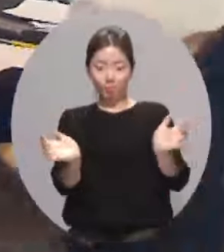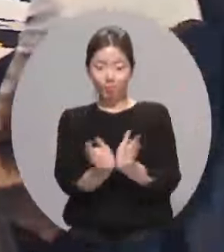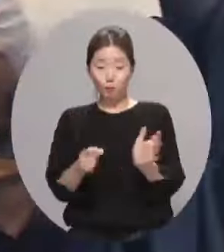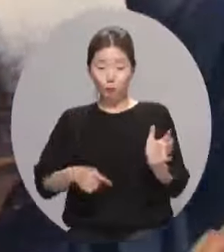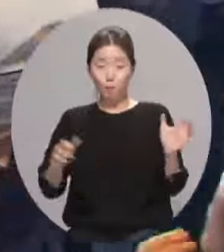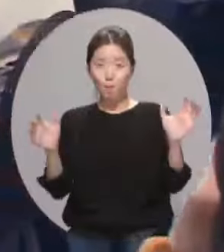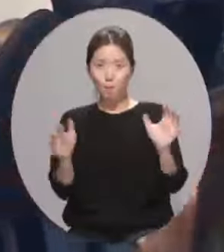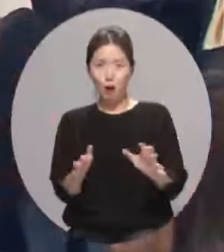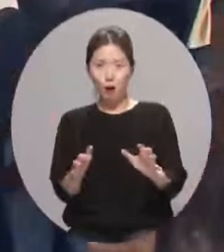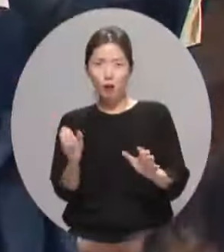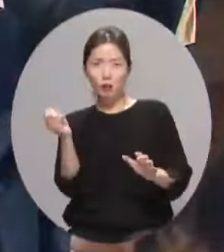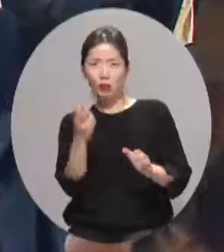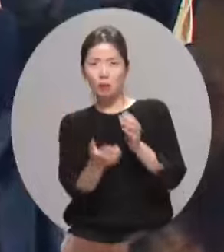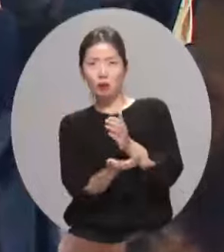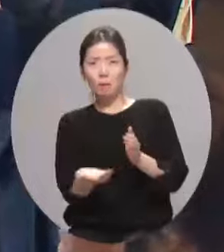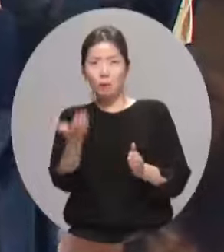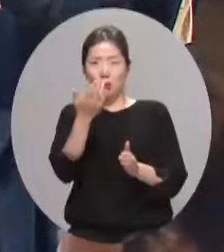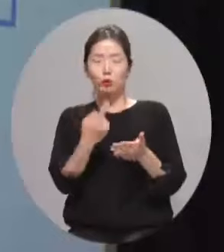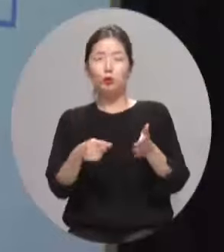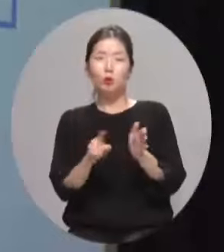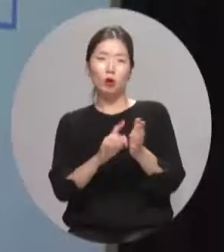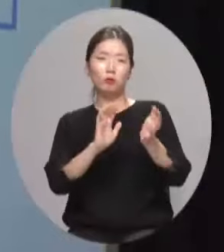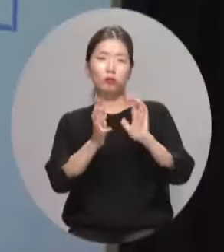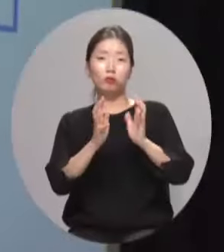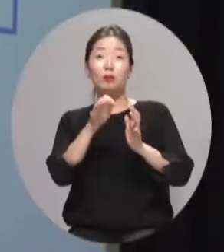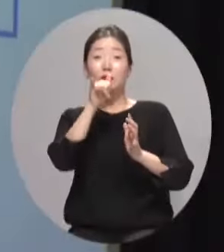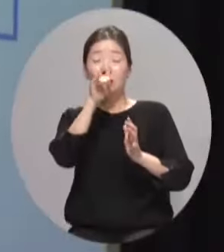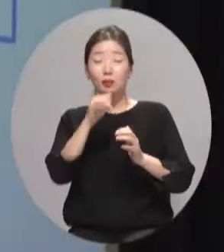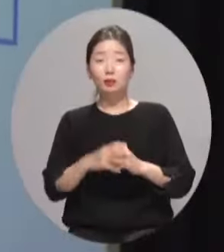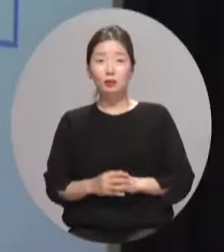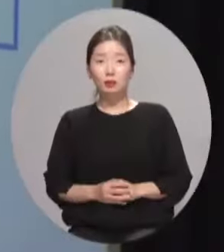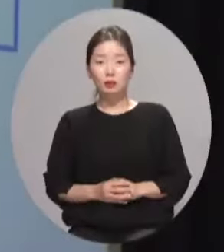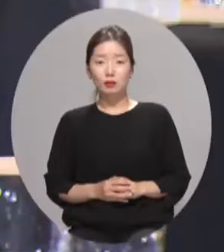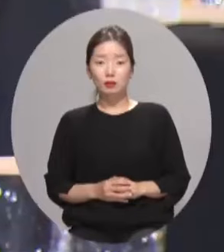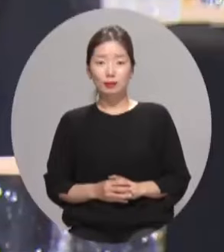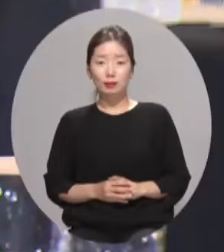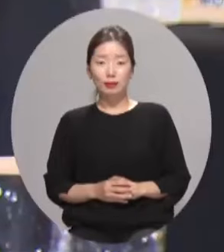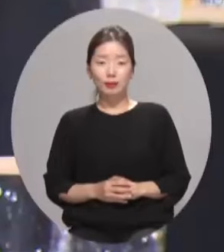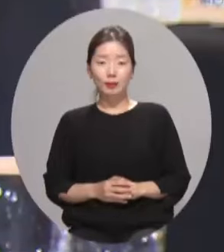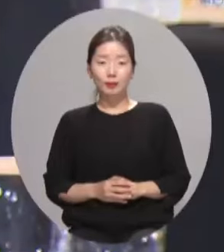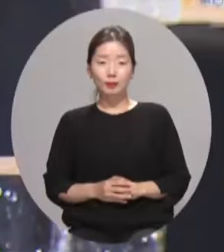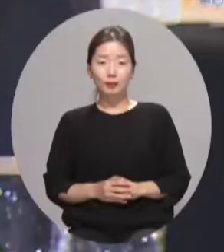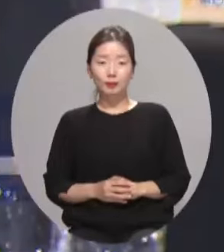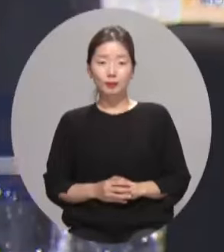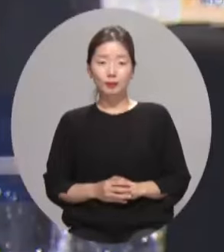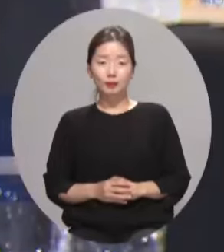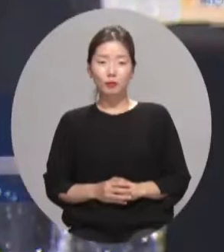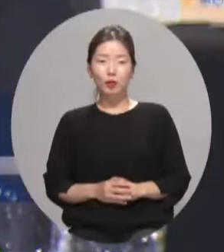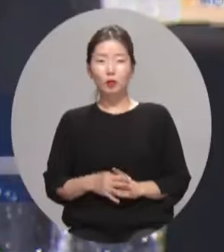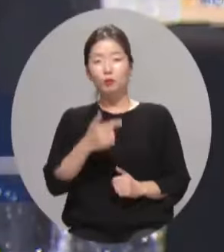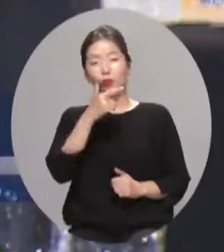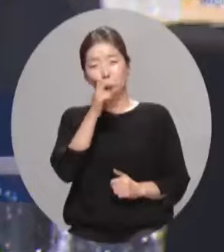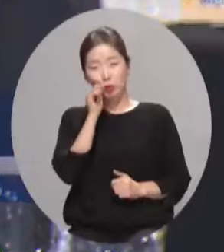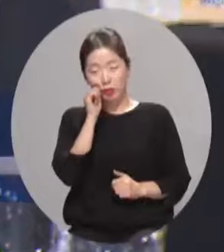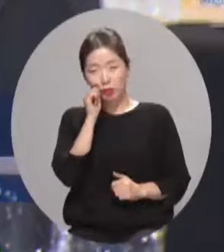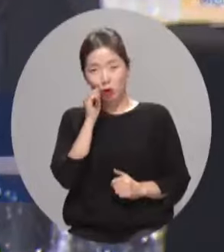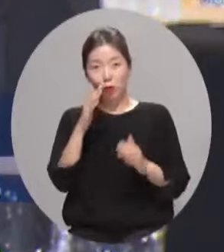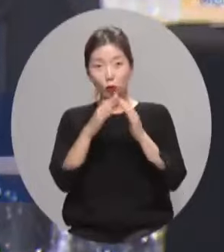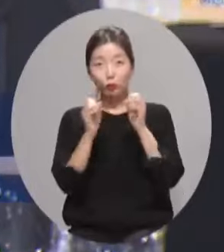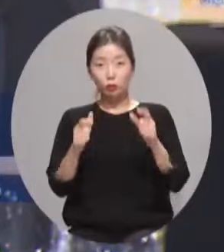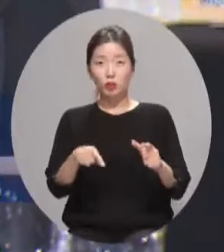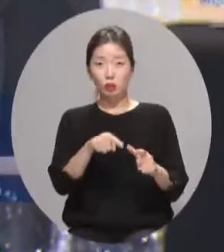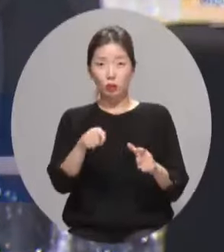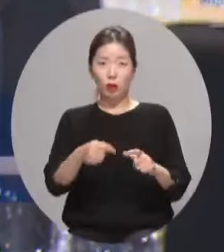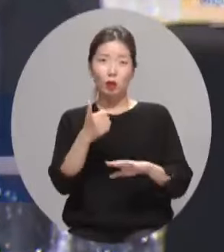가운데 제도약을 모색하는 원탁회의가 열렸습니다. 이전했던 전북의 현안들이 성과를 낼